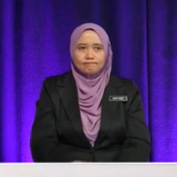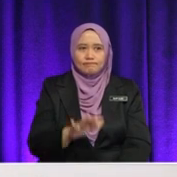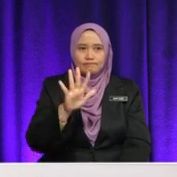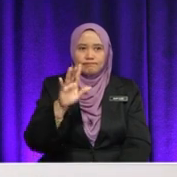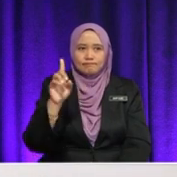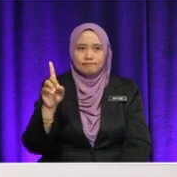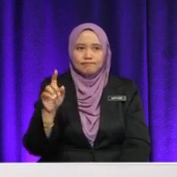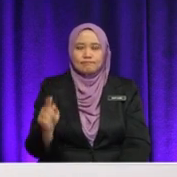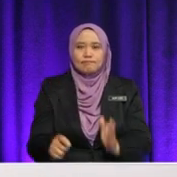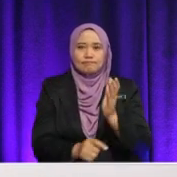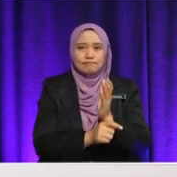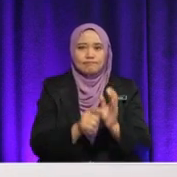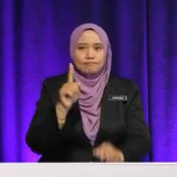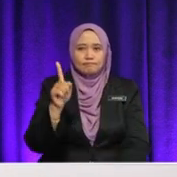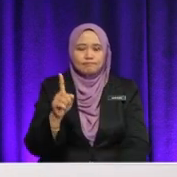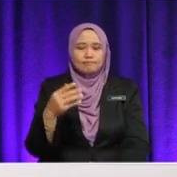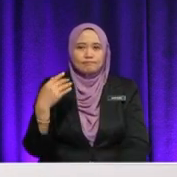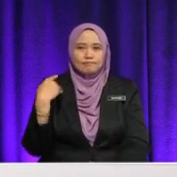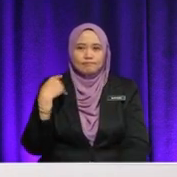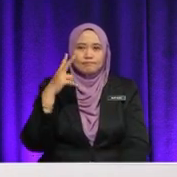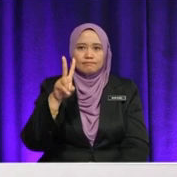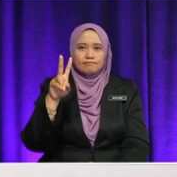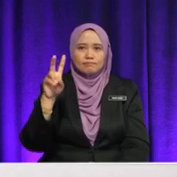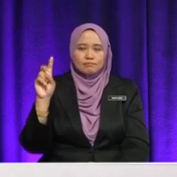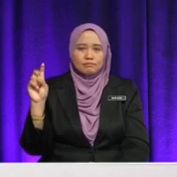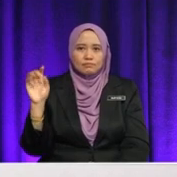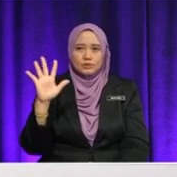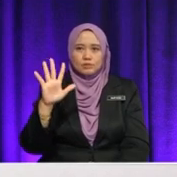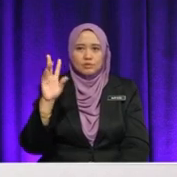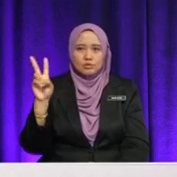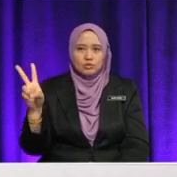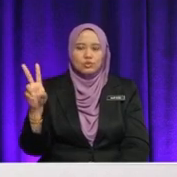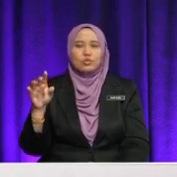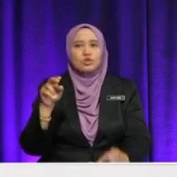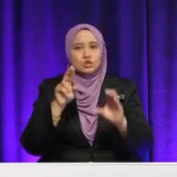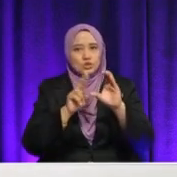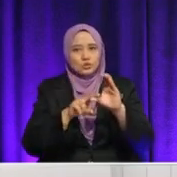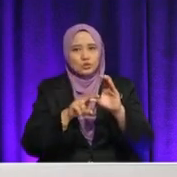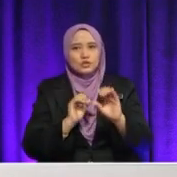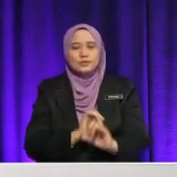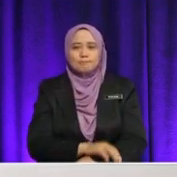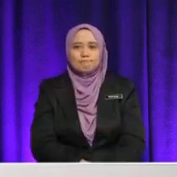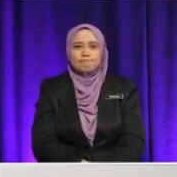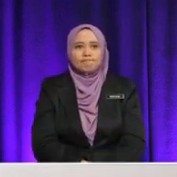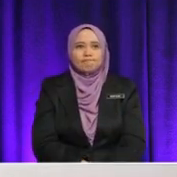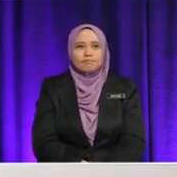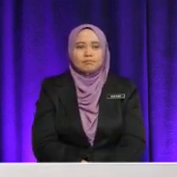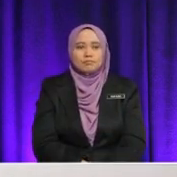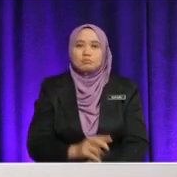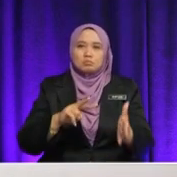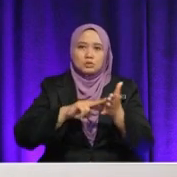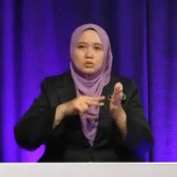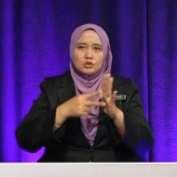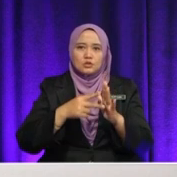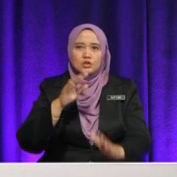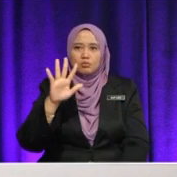satu sudah Pak 52 seperti yang kita lihat tadi Keputusannya ada 52 bersih saya terus kali oke